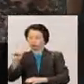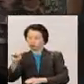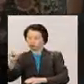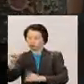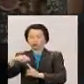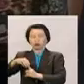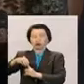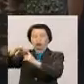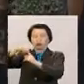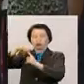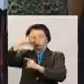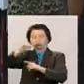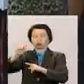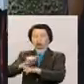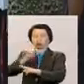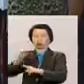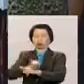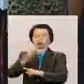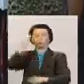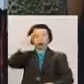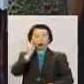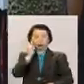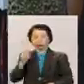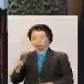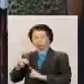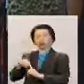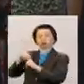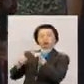dikhaskan bagi kegunaan Tun Dr. Mahathir.